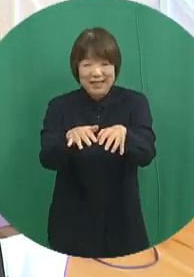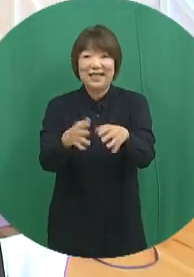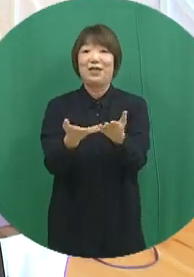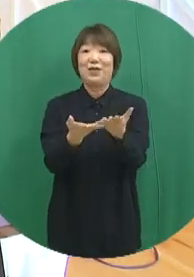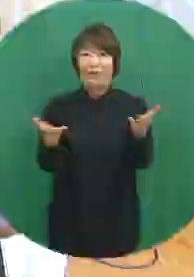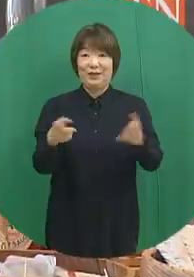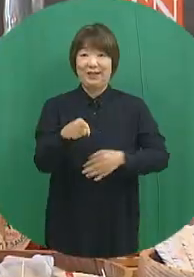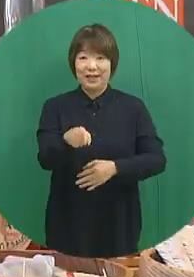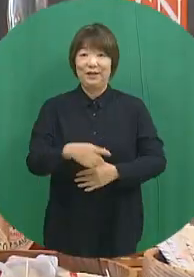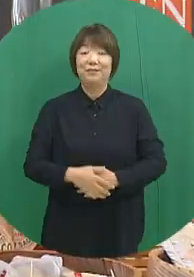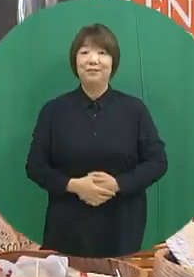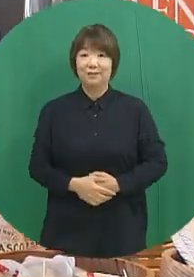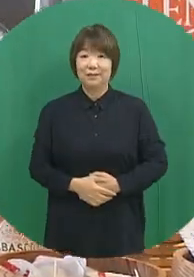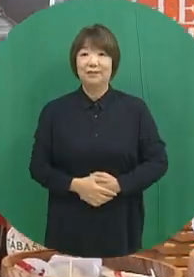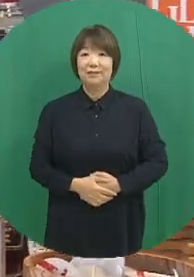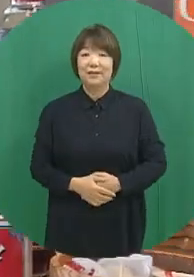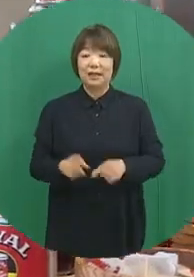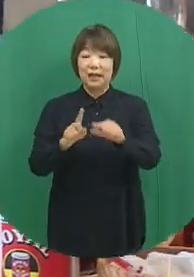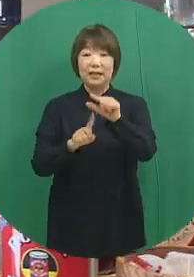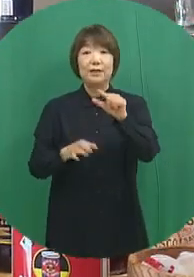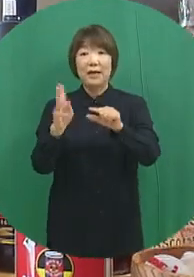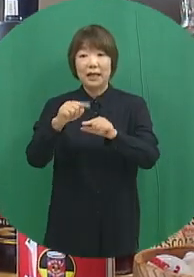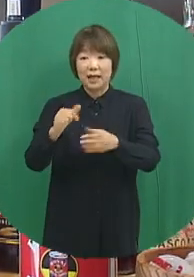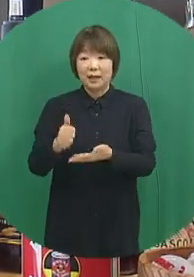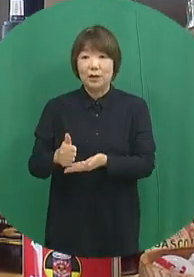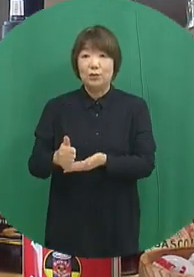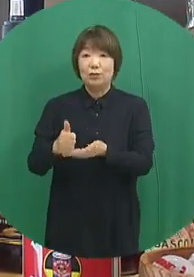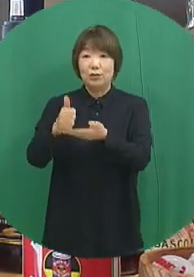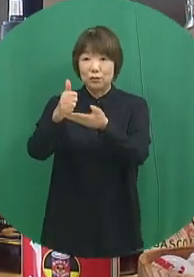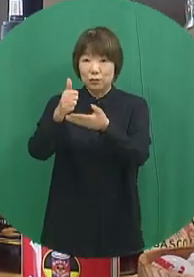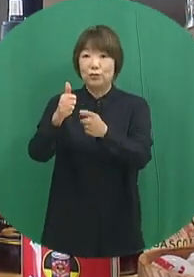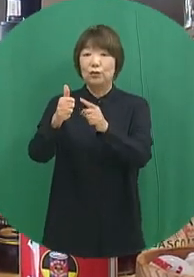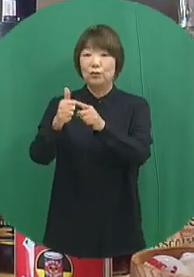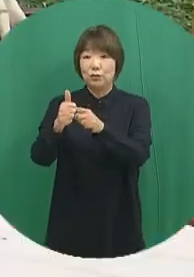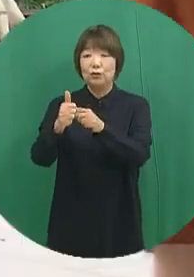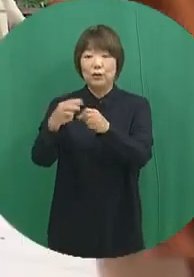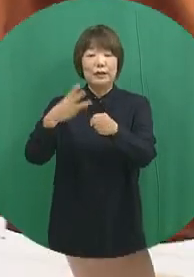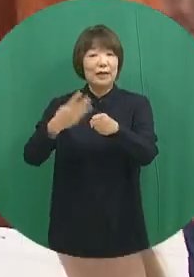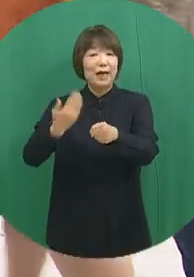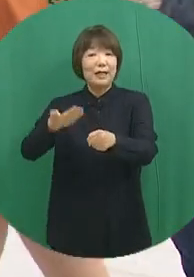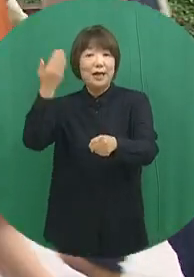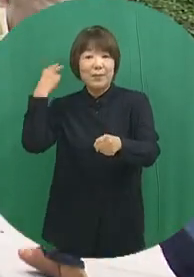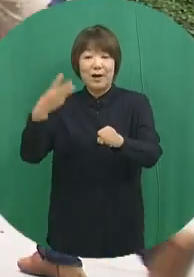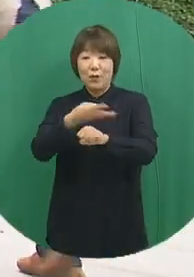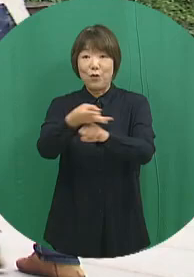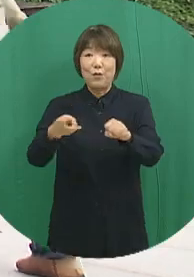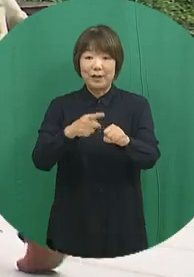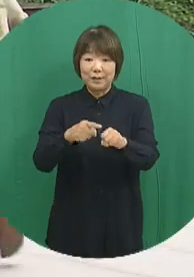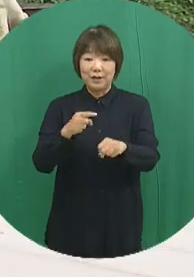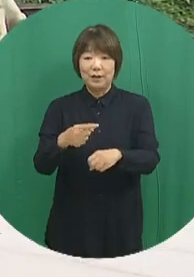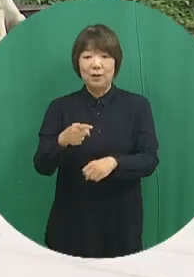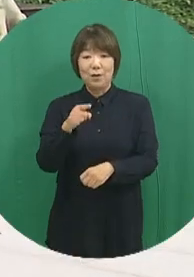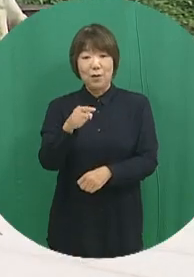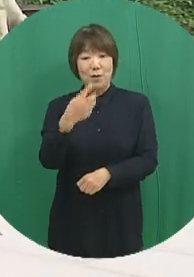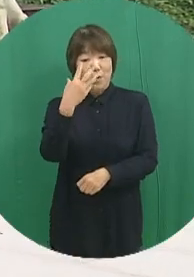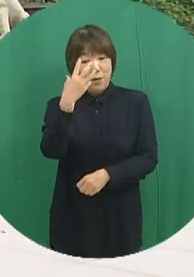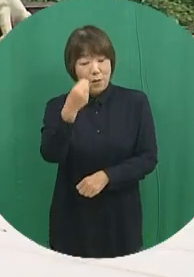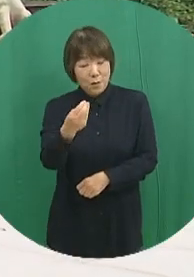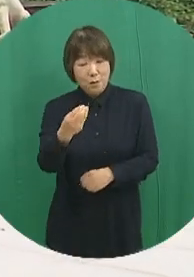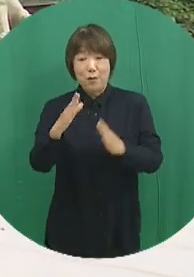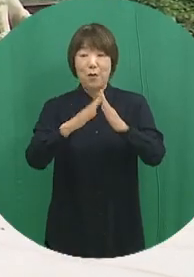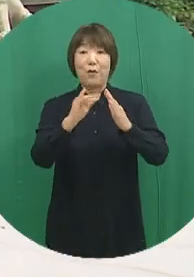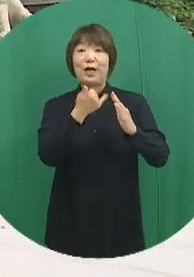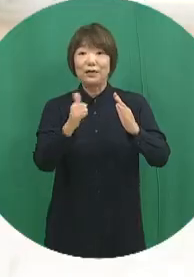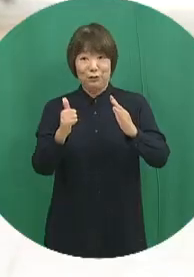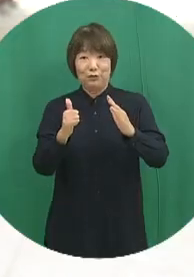。千葉県出身の大橋さんは3年前大三島に見せられ家族で移住し